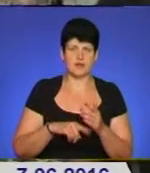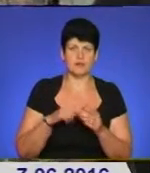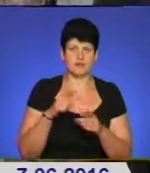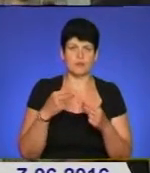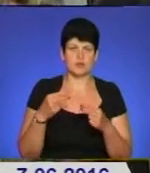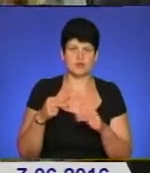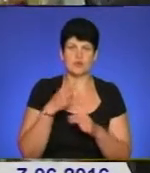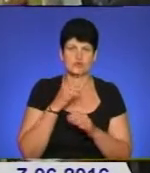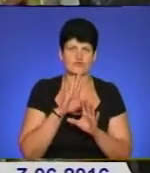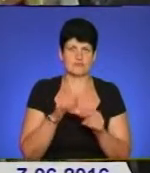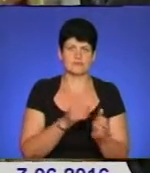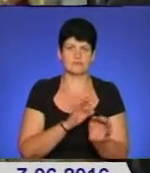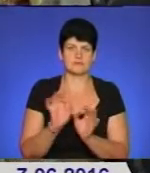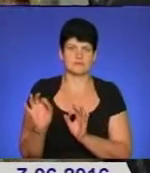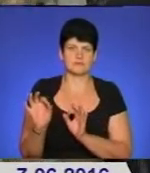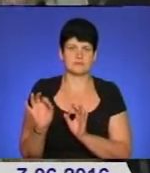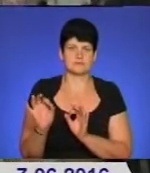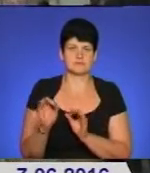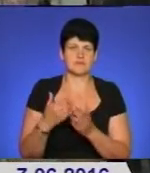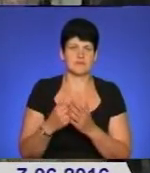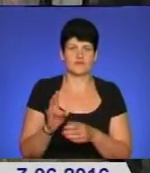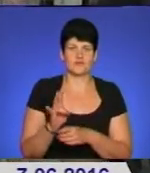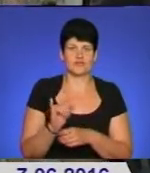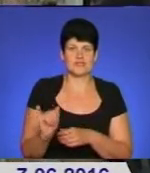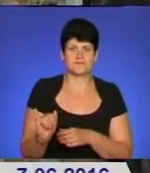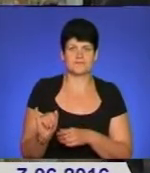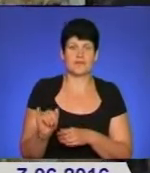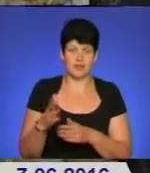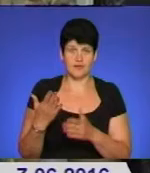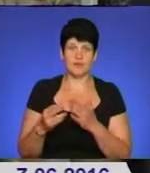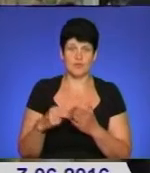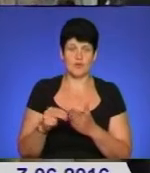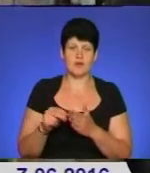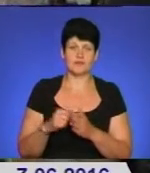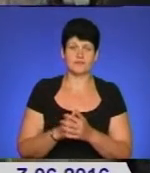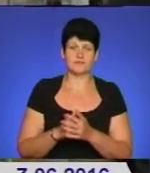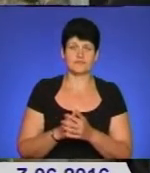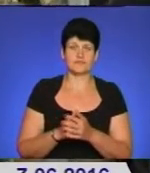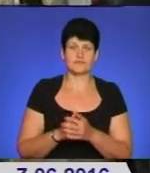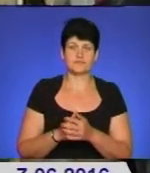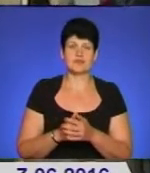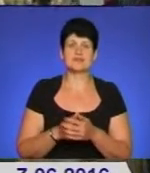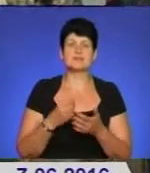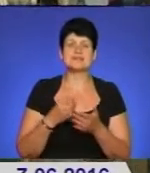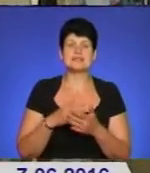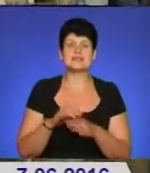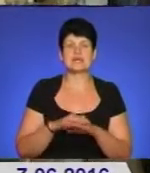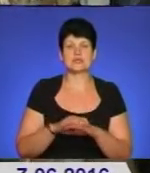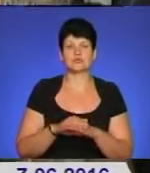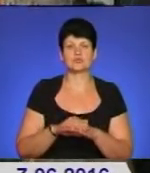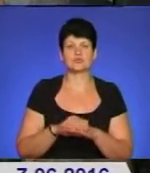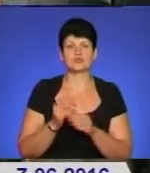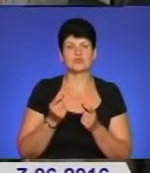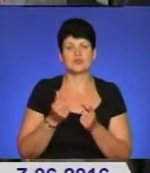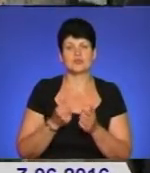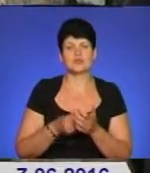немає нітратів, все добре? Ну, напевно, ні. Але все-таки беру. Як вам ціни на ринку? Ну, трошки